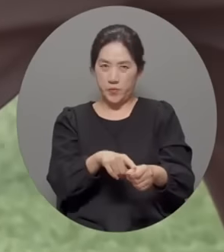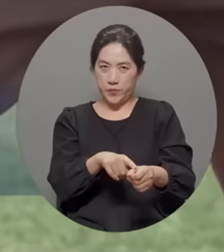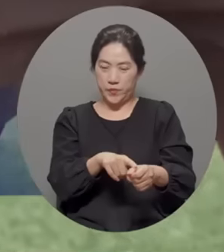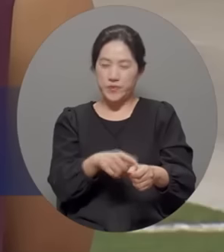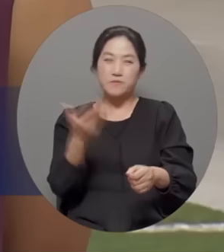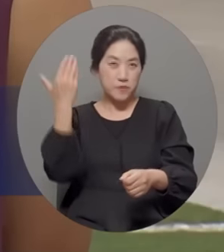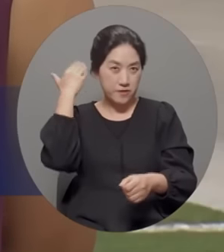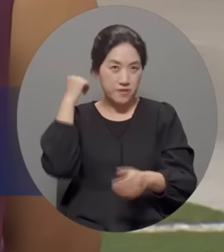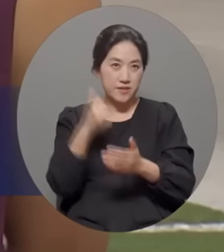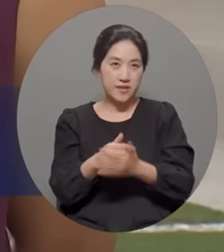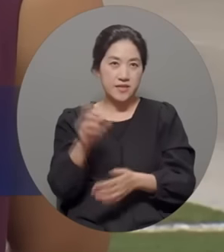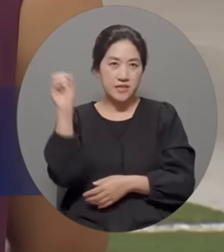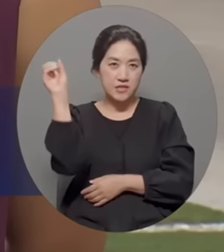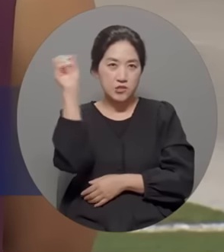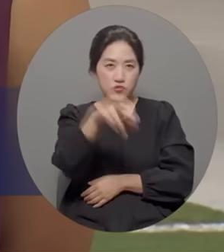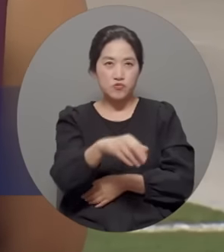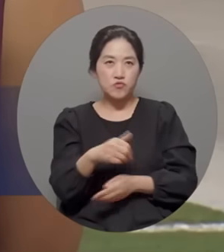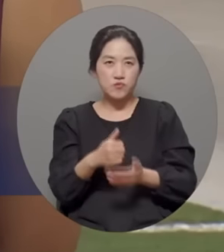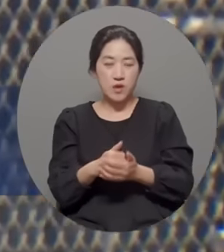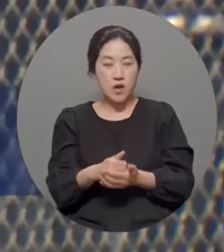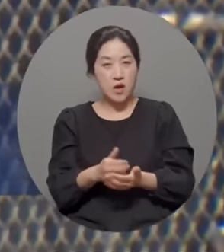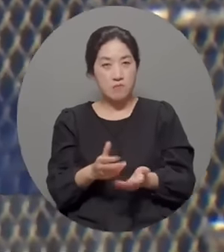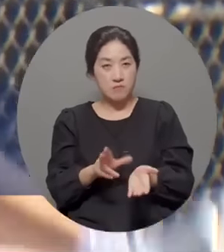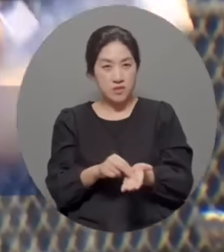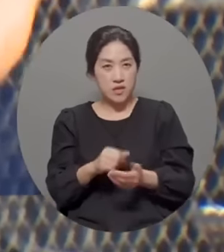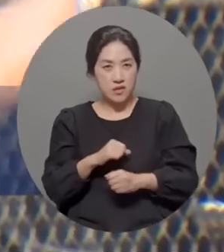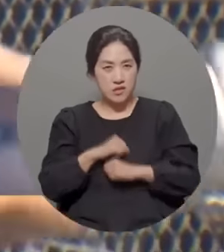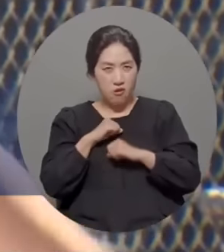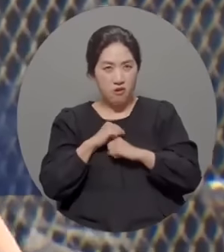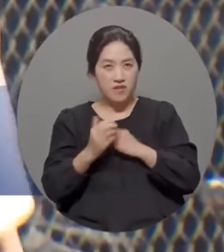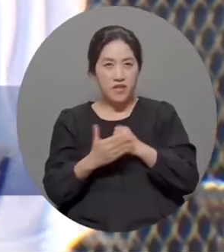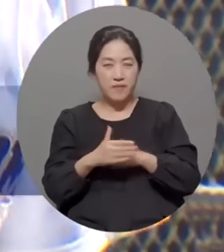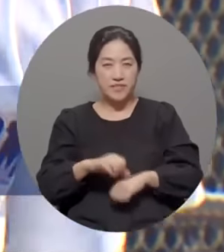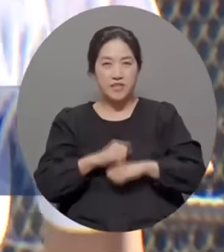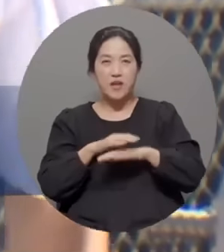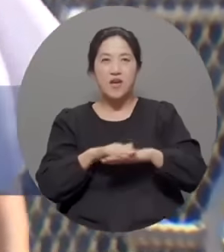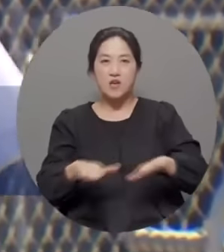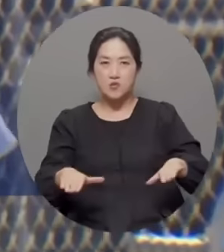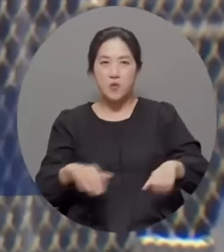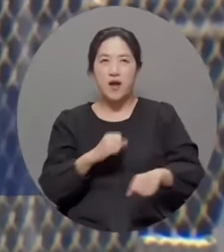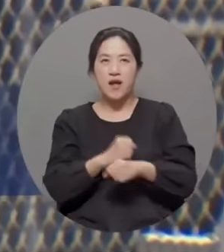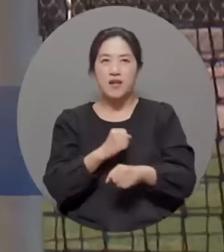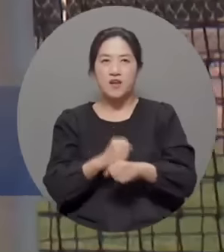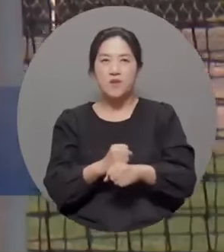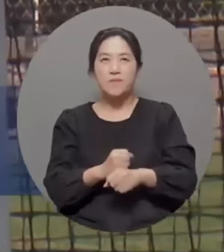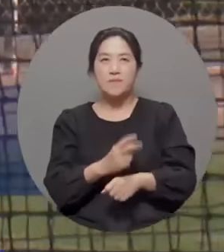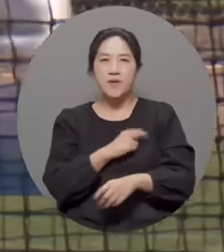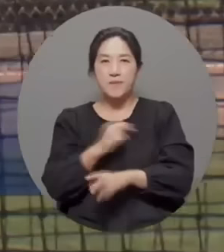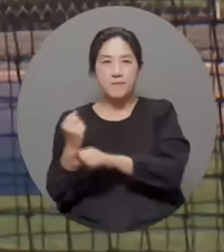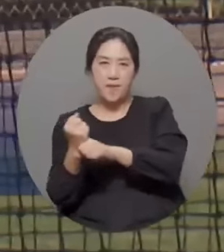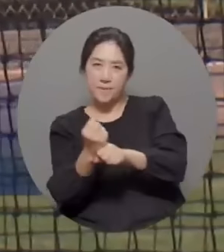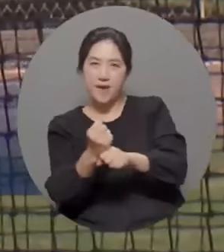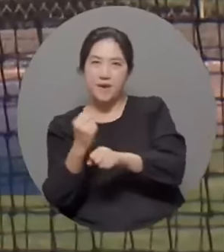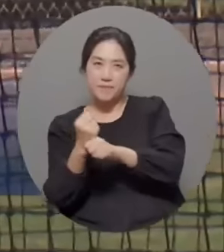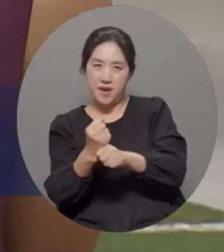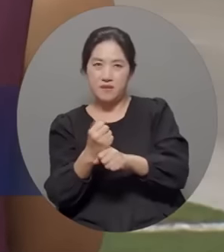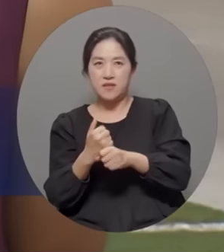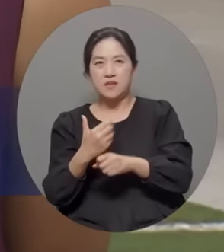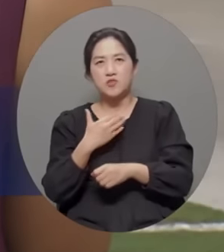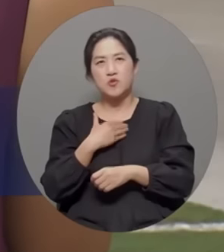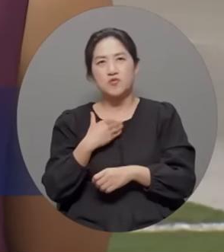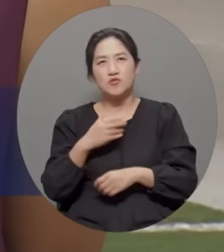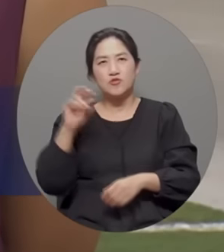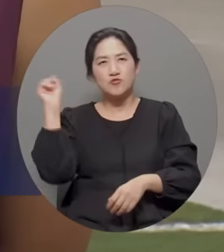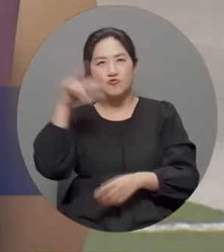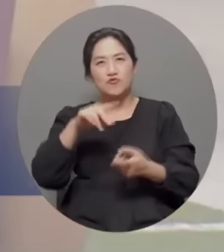제가 뭐 투수에 너무 스트레스를 받다 보니 조금 스트레스를 좀 해소할 겸 방망이도 치고, 근데 저는 아직